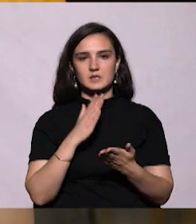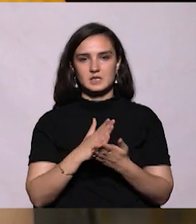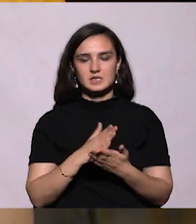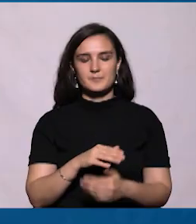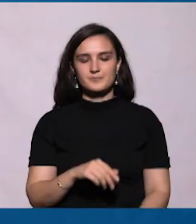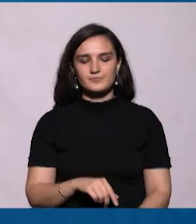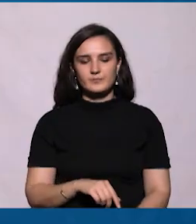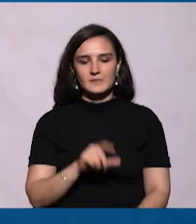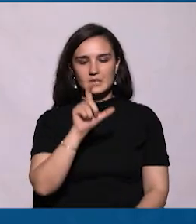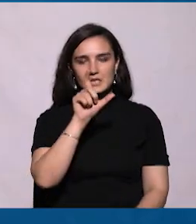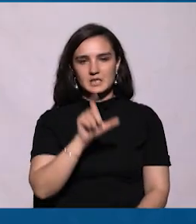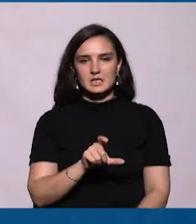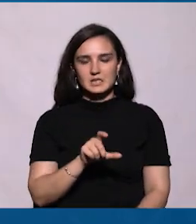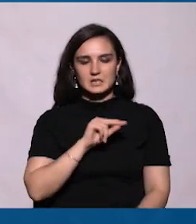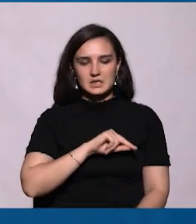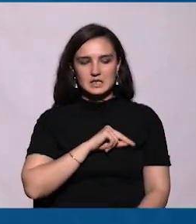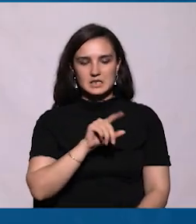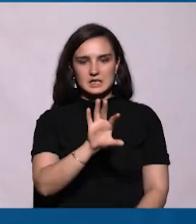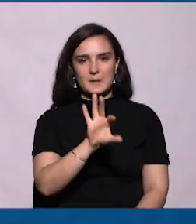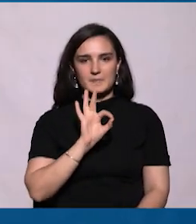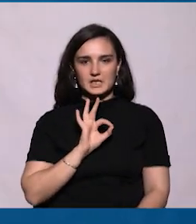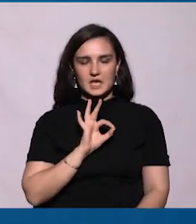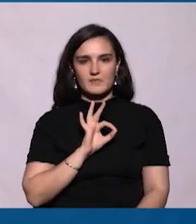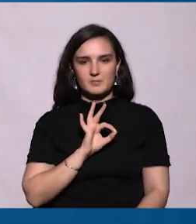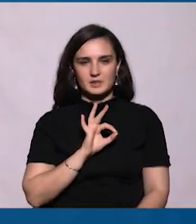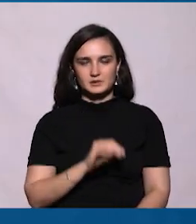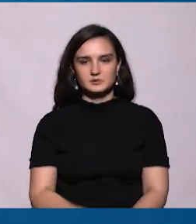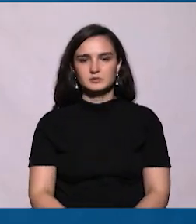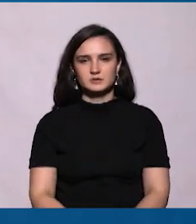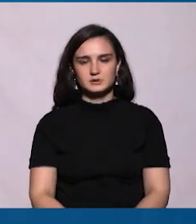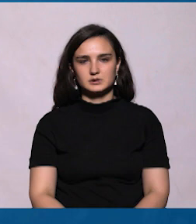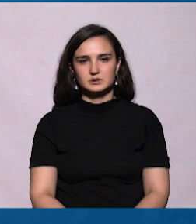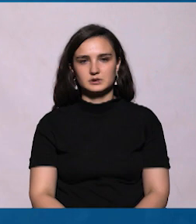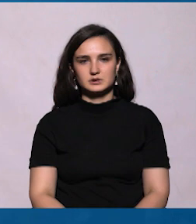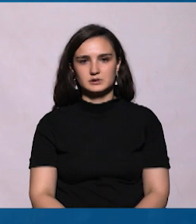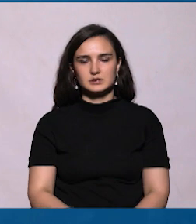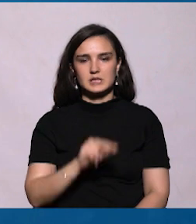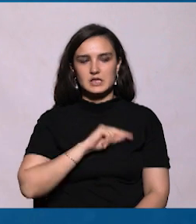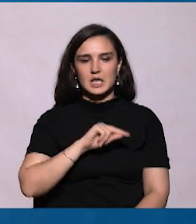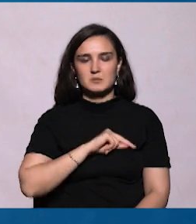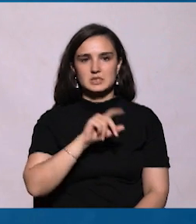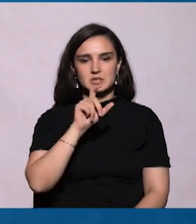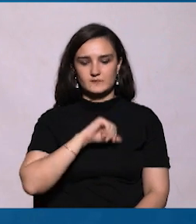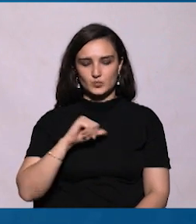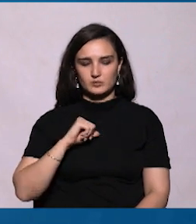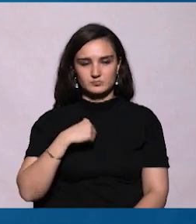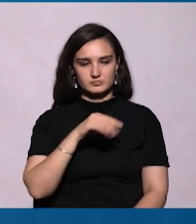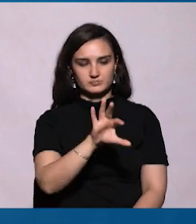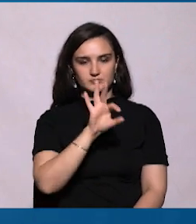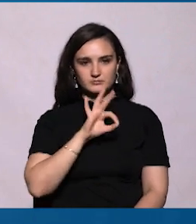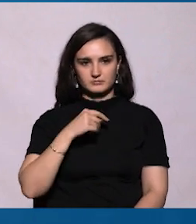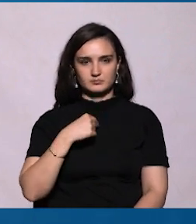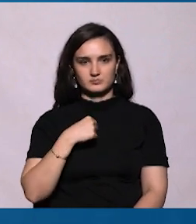employer. Employer is noun, and in Georgian, employer means დამსაქმებელი. An employer